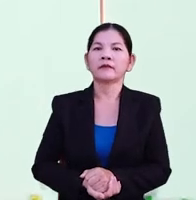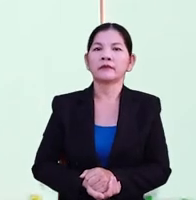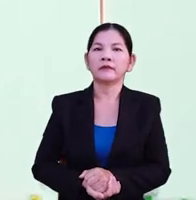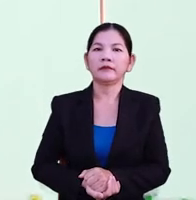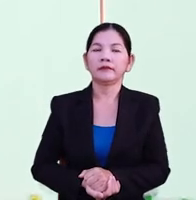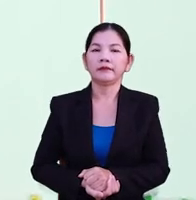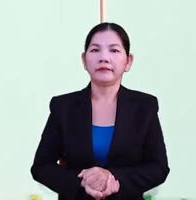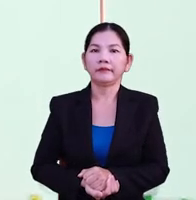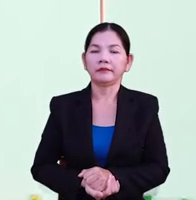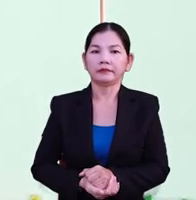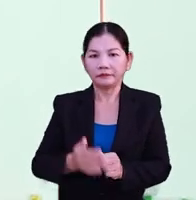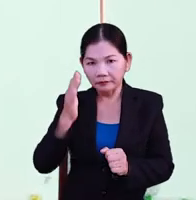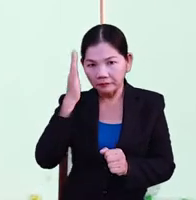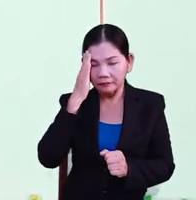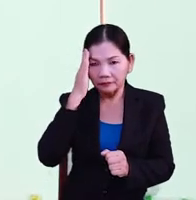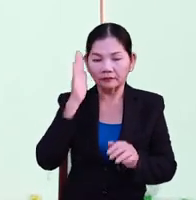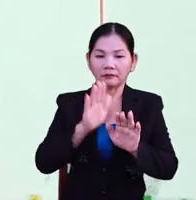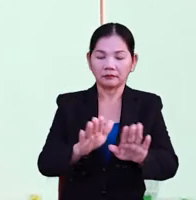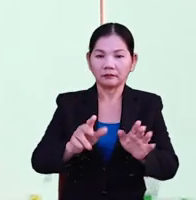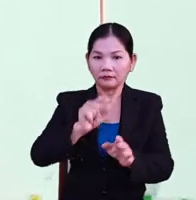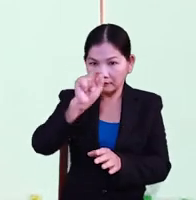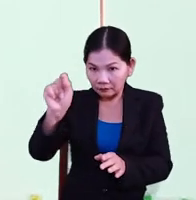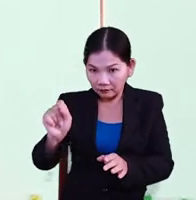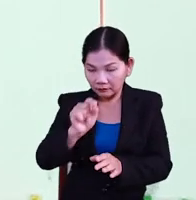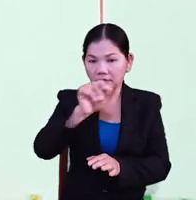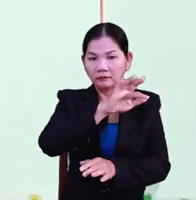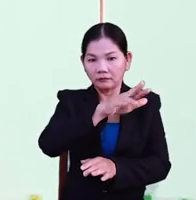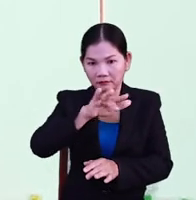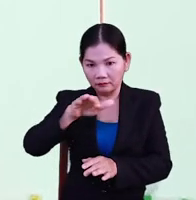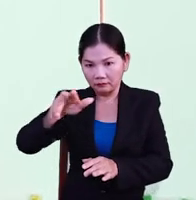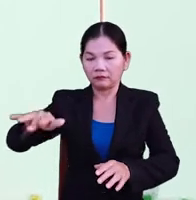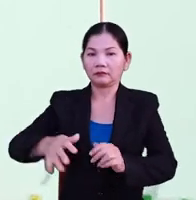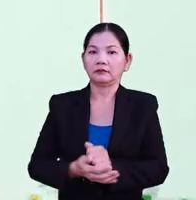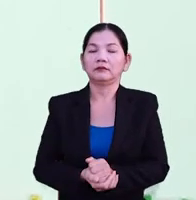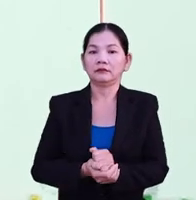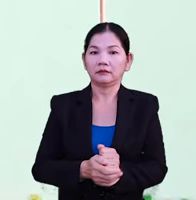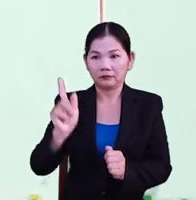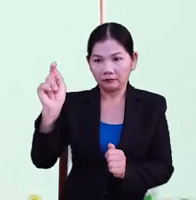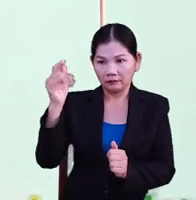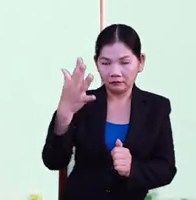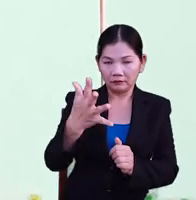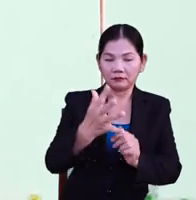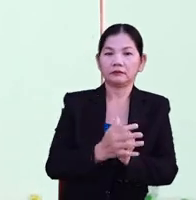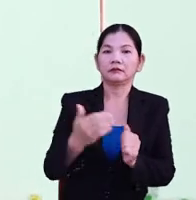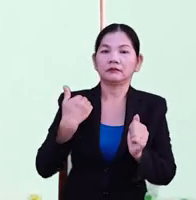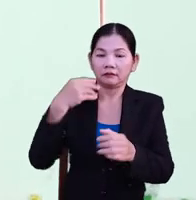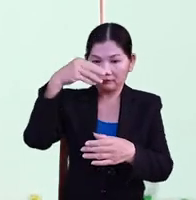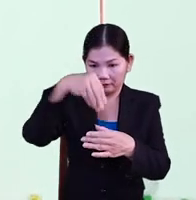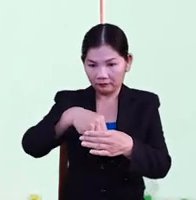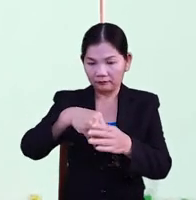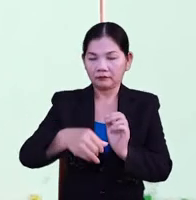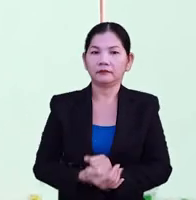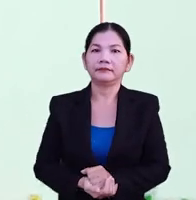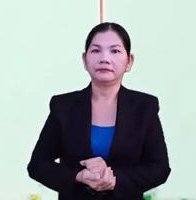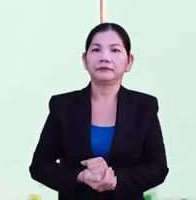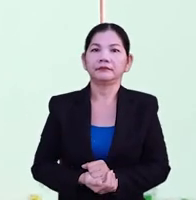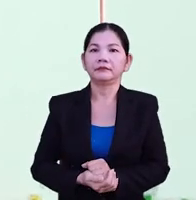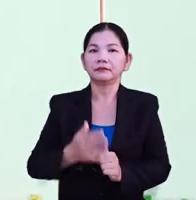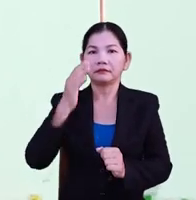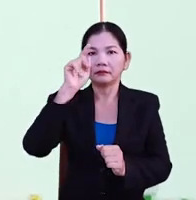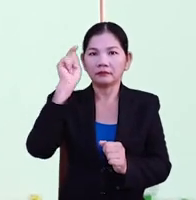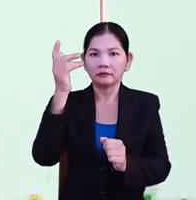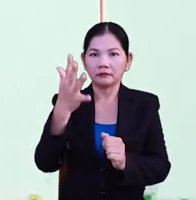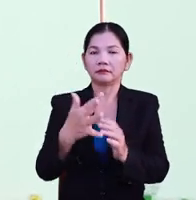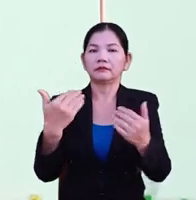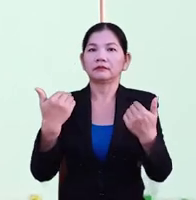ចាគឺអ្នកគ្រូឲ្យកូនវងអក្សរចានៅរូបដែរនៅក្នុងចាអញ្ចឹងអ្នកគ្រូមានរូប